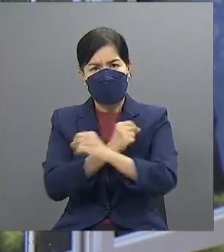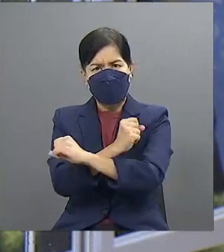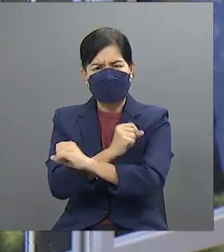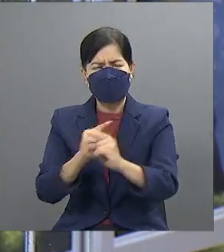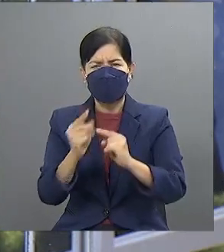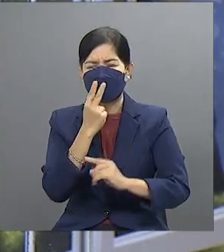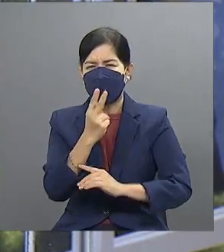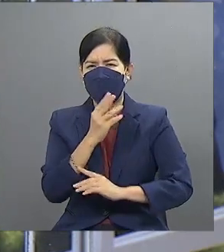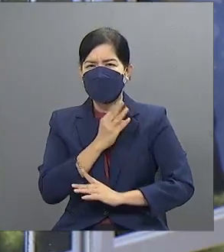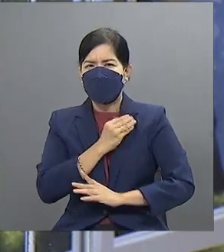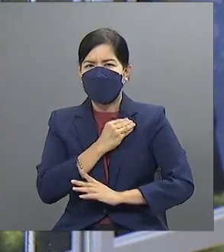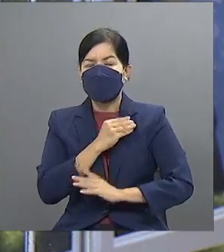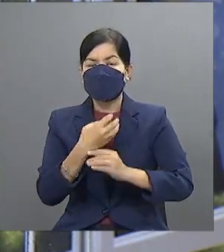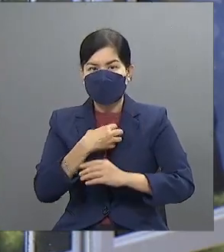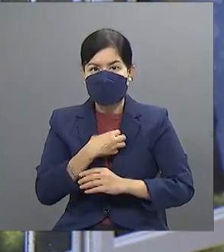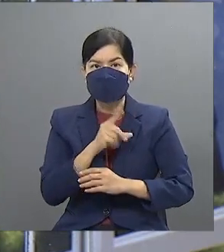supported or